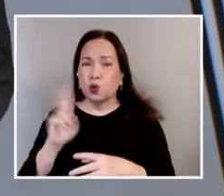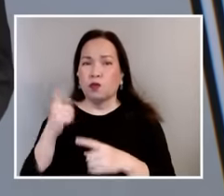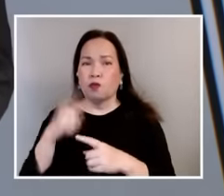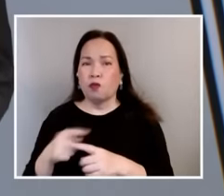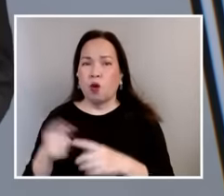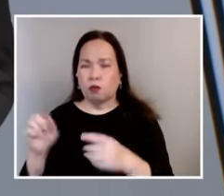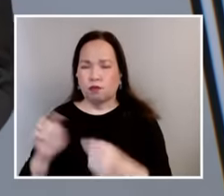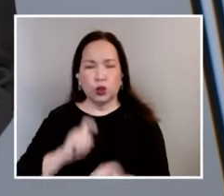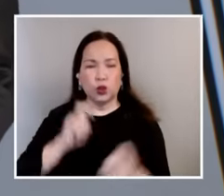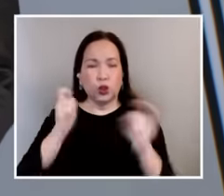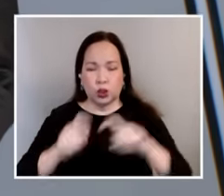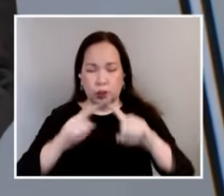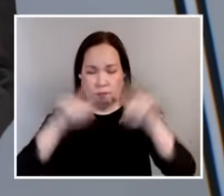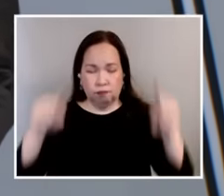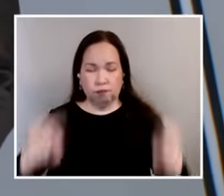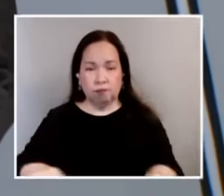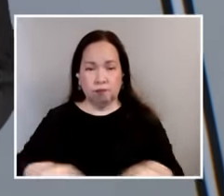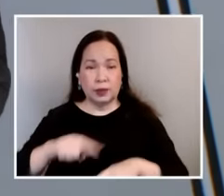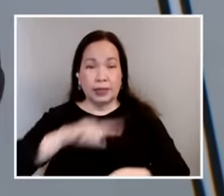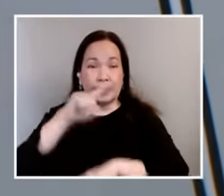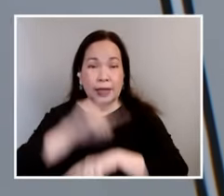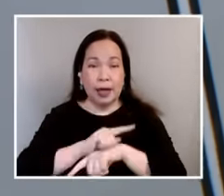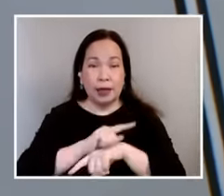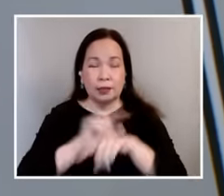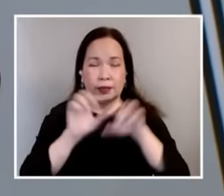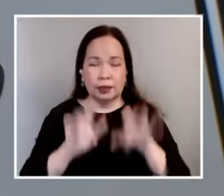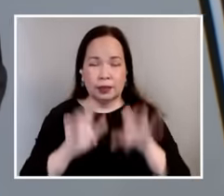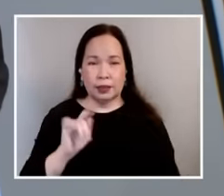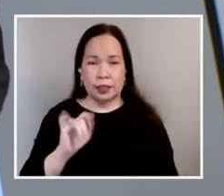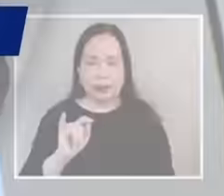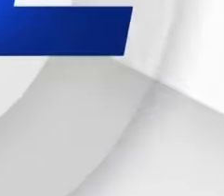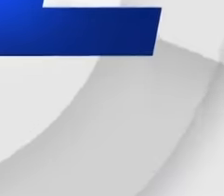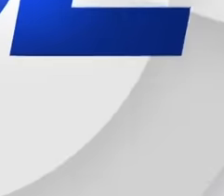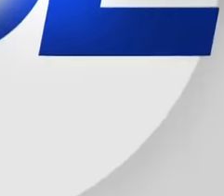lupa. Nagpapatrol, Easy Lee.